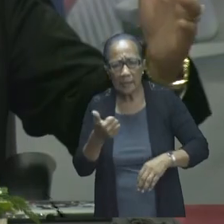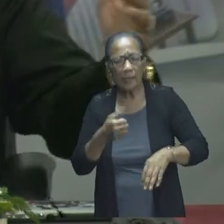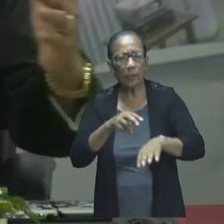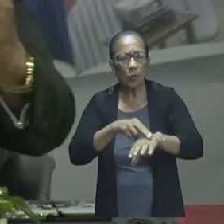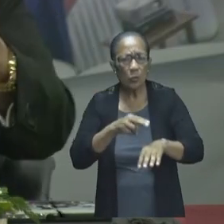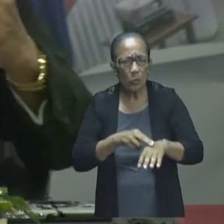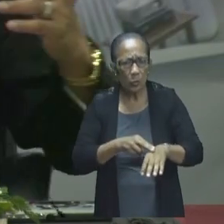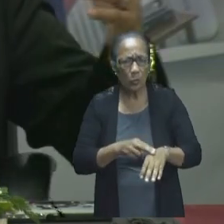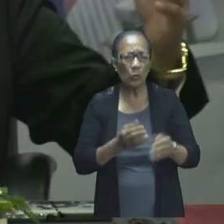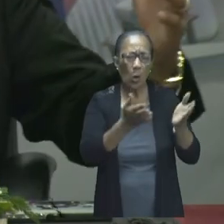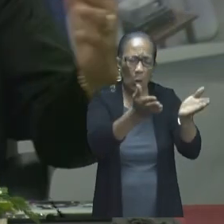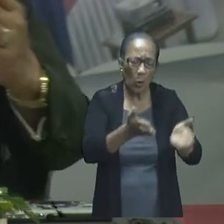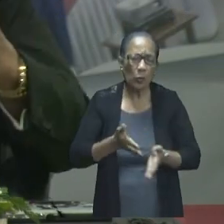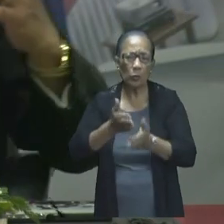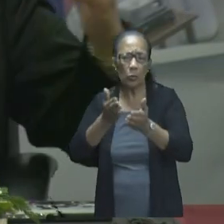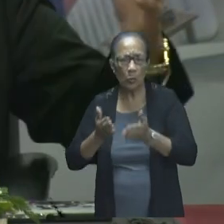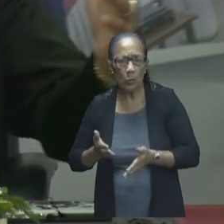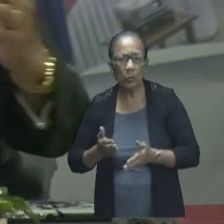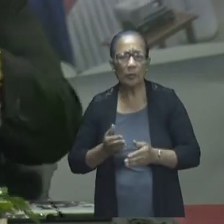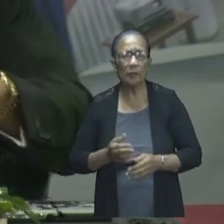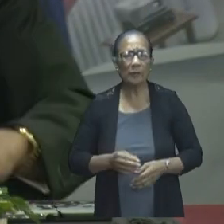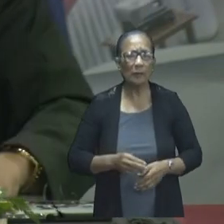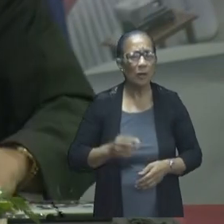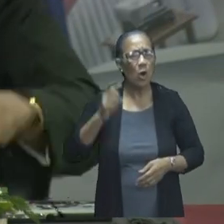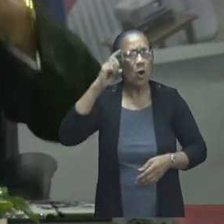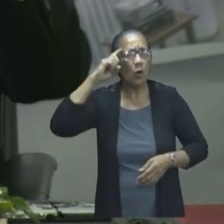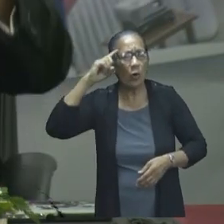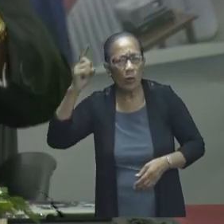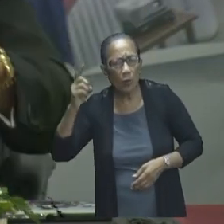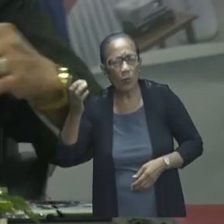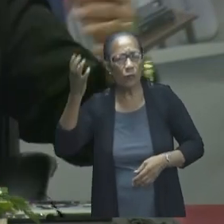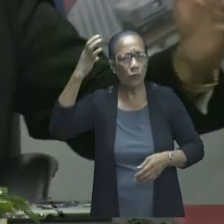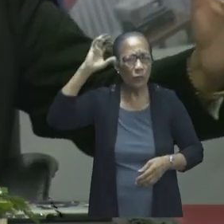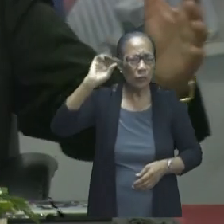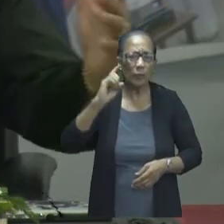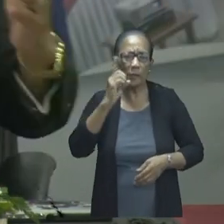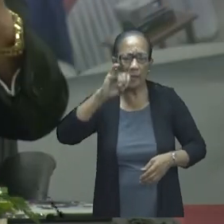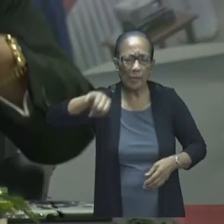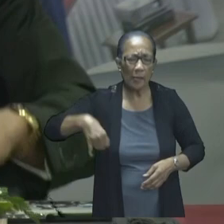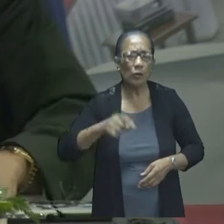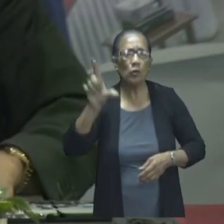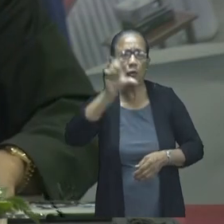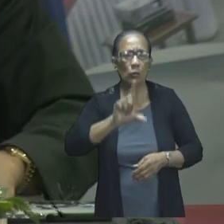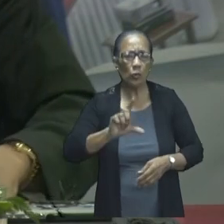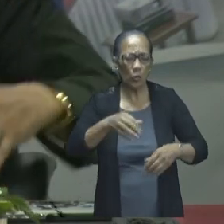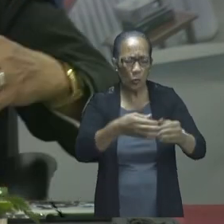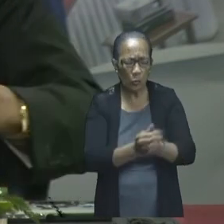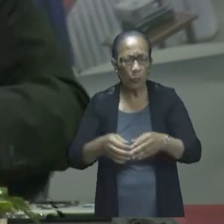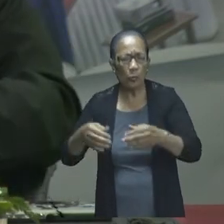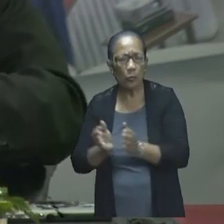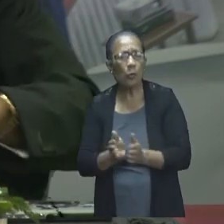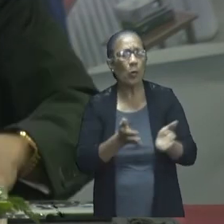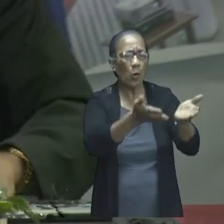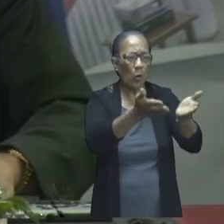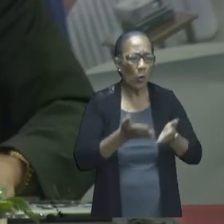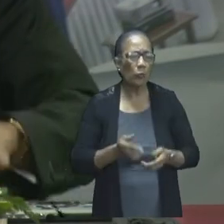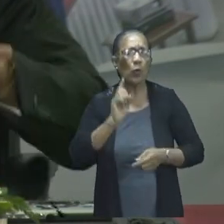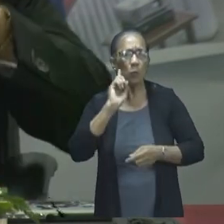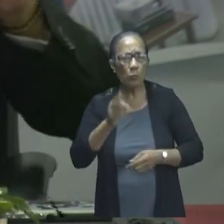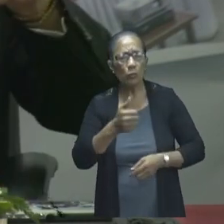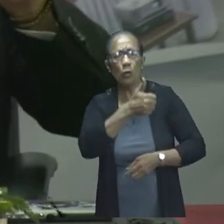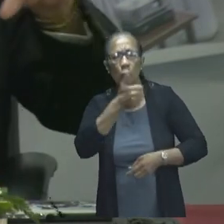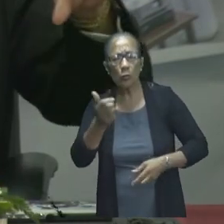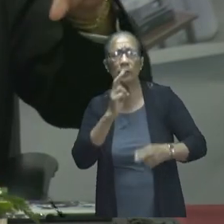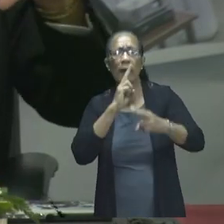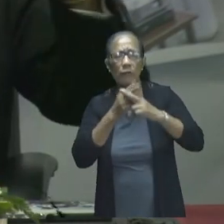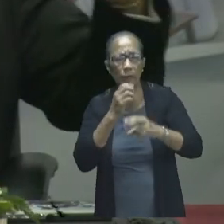moeten verdraagzame worden rear view is cultureel een uur is daarnaast heb ik weer groep uitgenodigd we moeten met elkaar bezig zijn we moeten